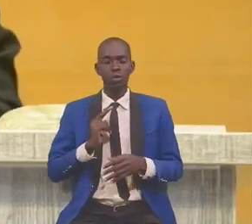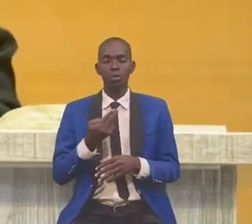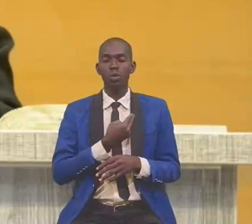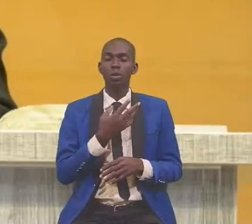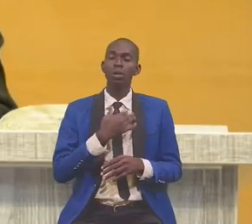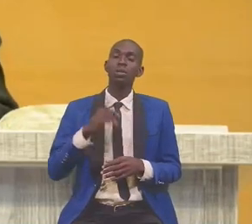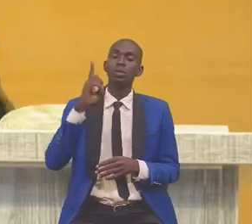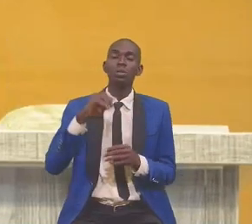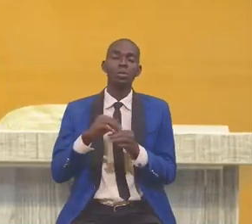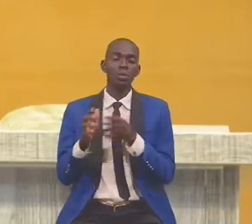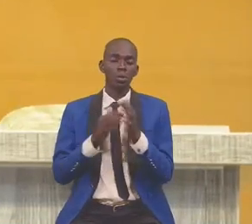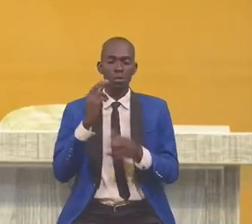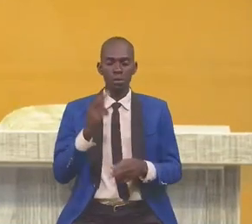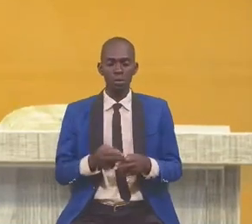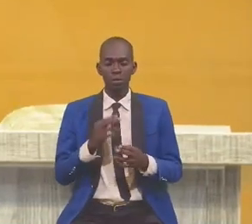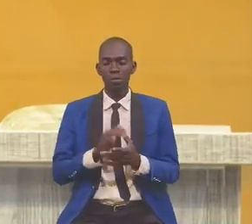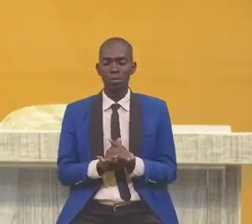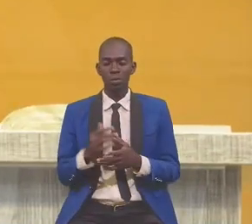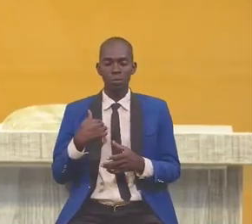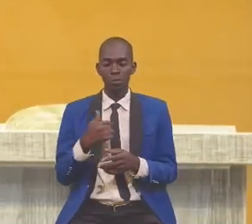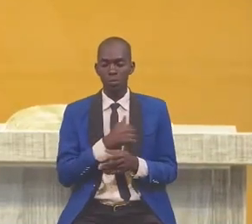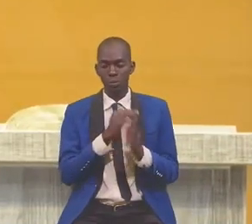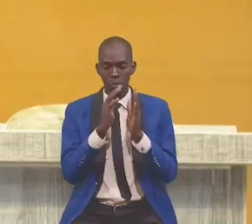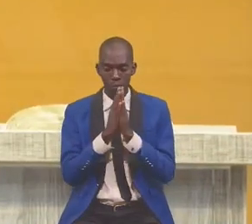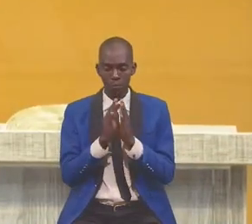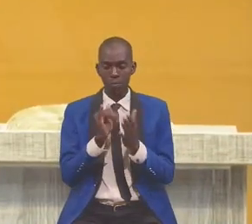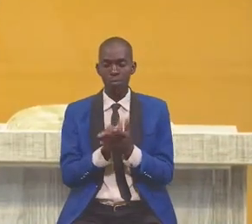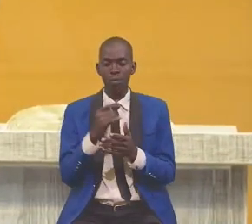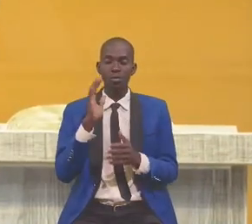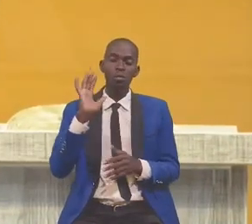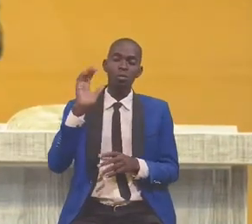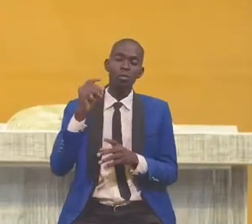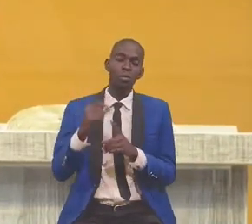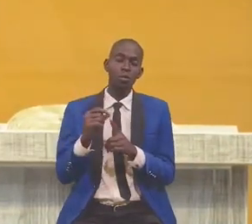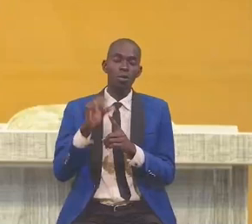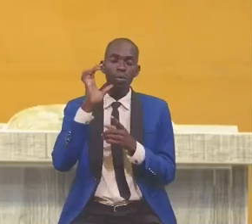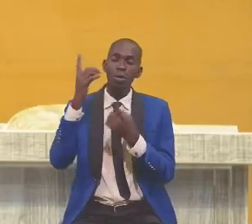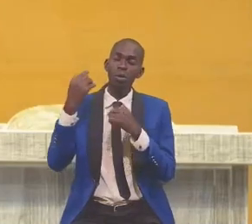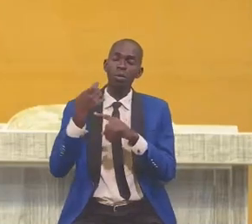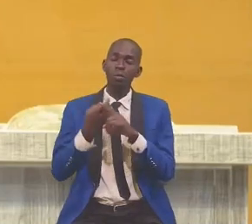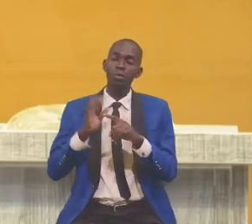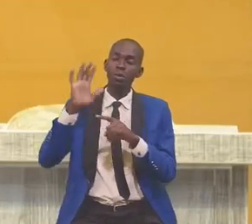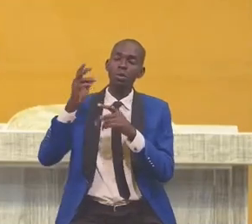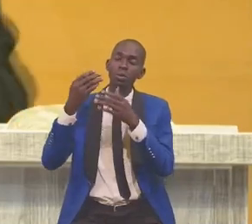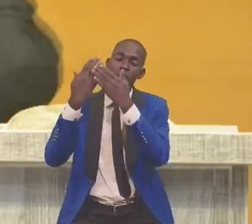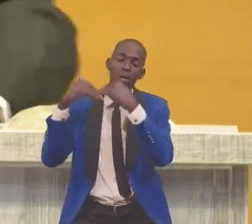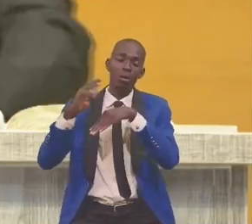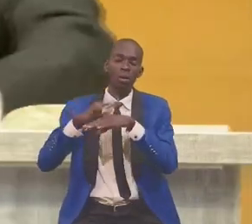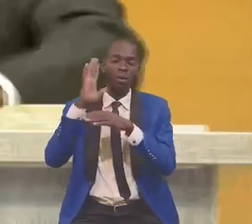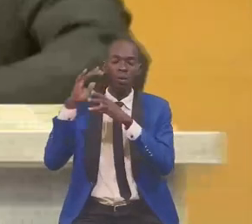Jésus. Nous prions que la parole vienne de ton trône et coule dans chaque cœur. Et